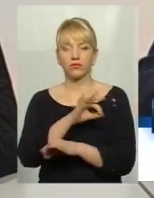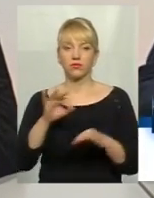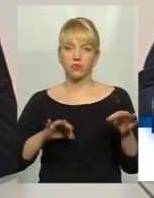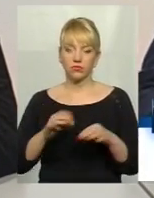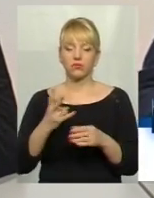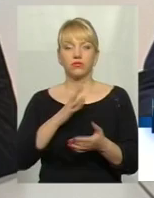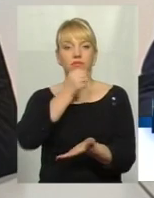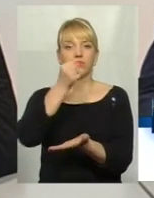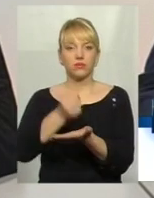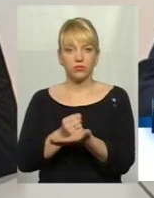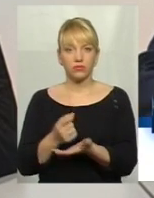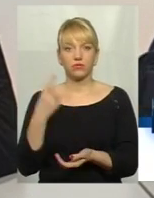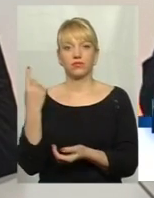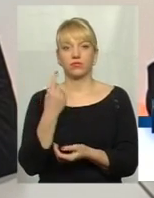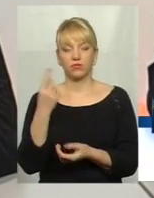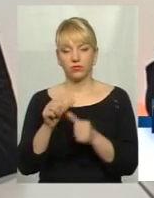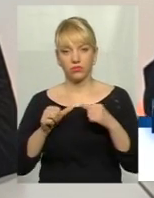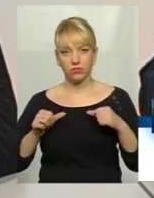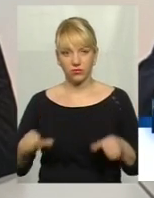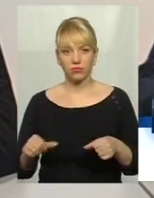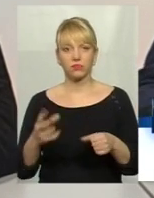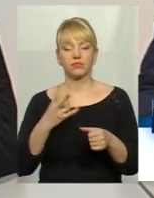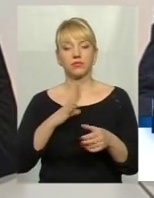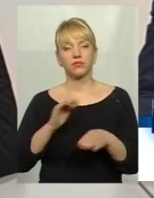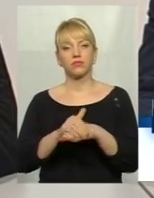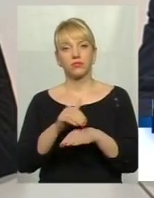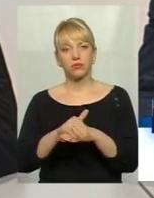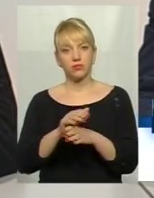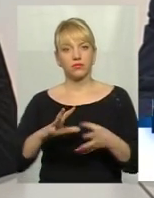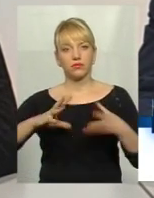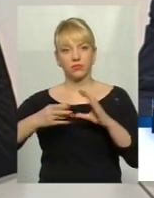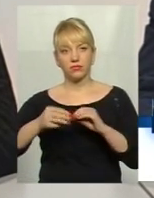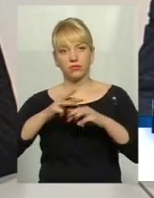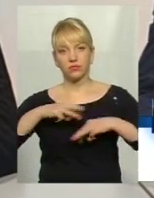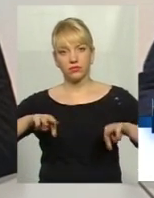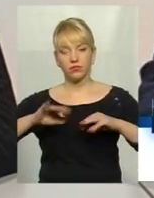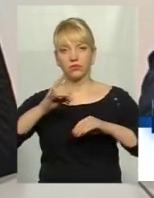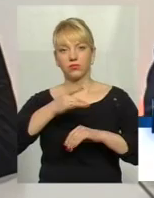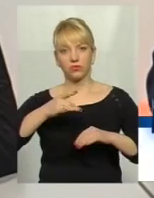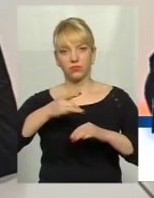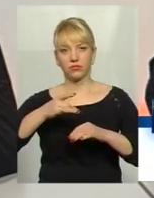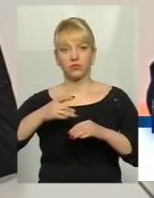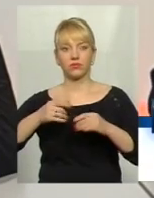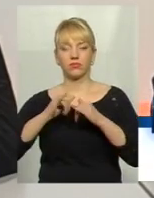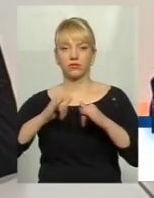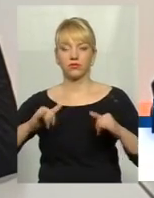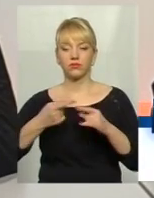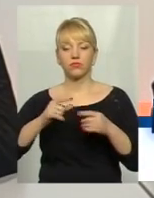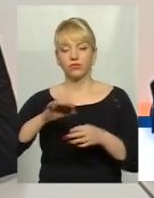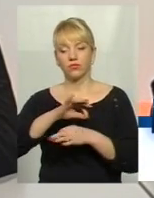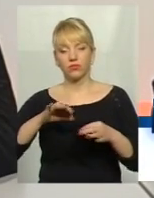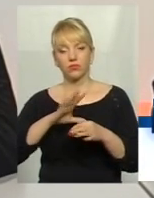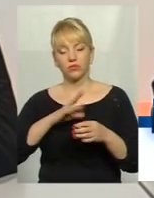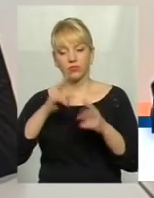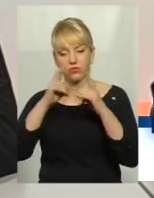пройти затвердження обласної комісії, проект має отримати схвальний висновок Міністерства регіонального розвитку, проект має бути розглянутий